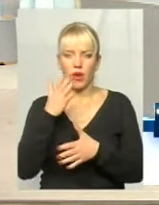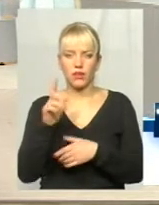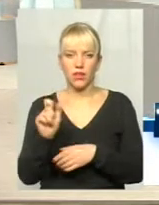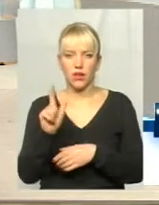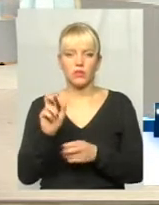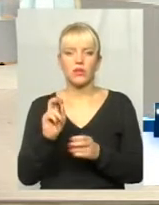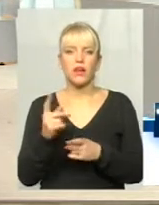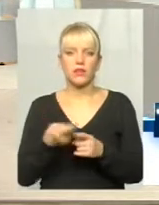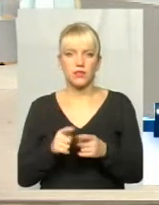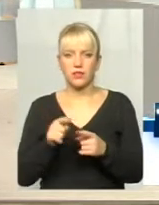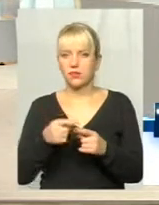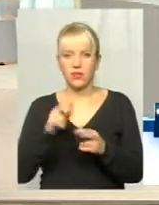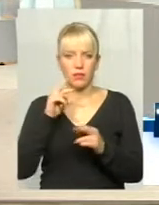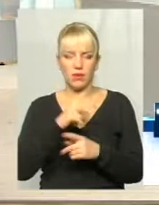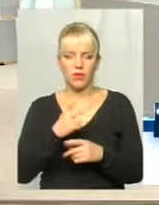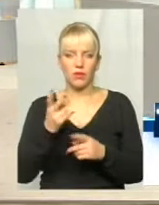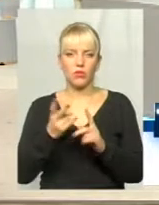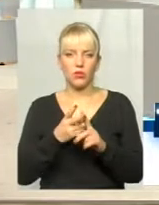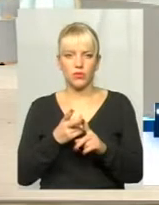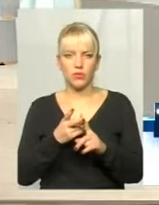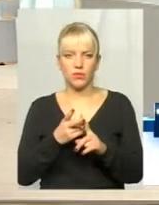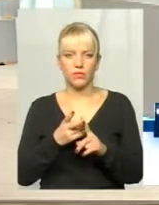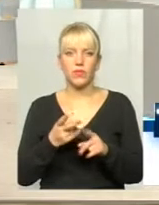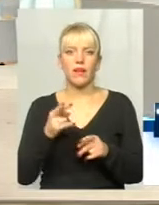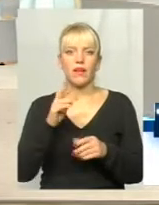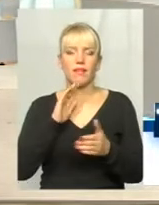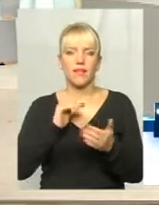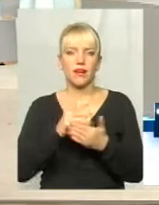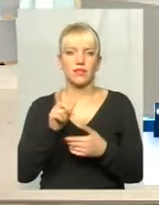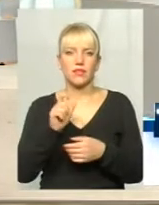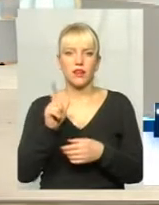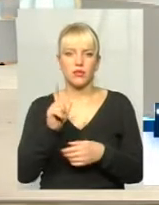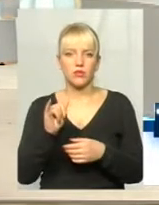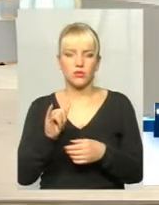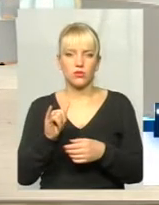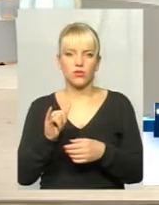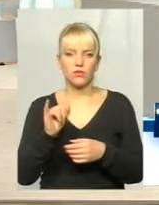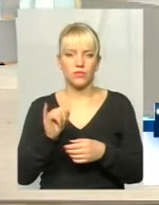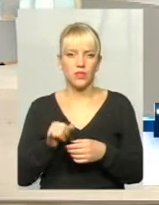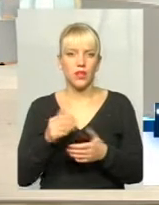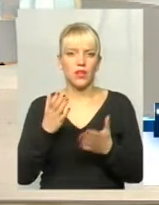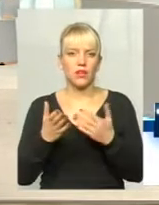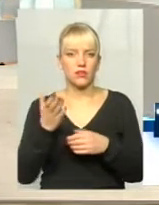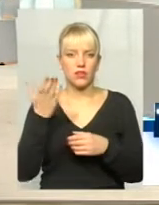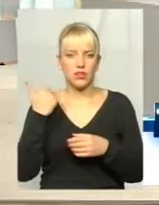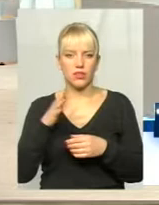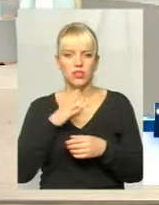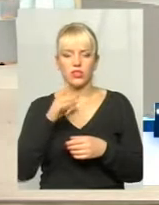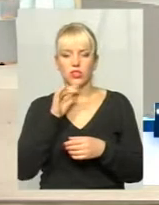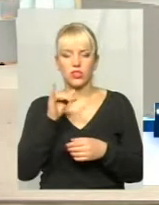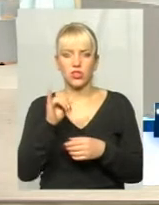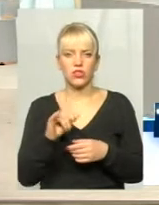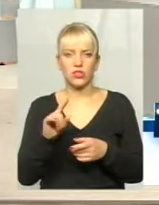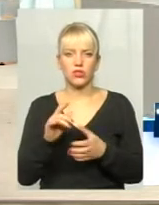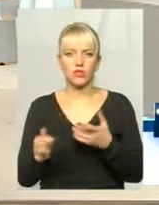По-друге, подивіться інше. Якість газу, нулята. Якщо раніше чайник, щоб закипів, треба було